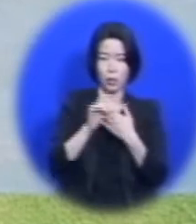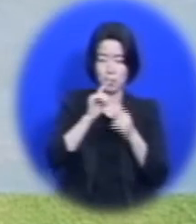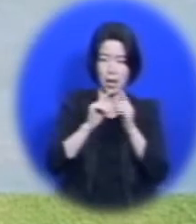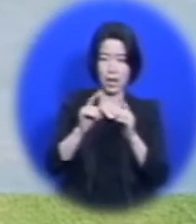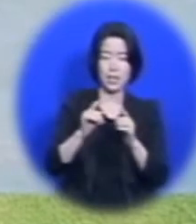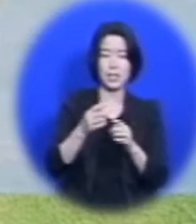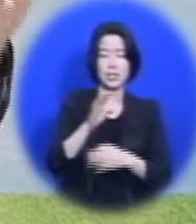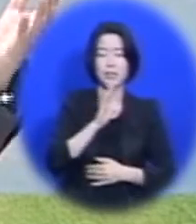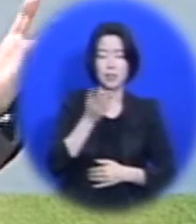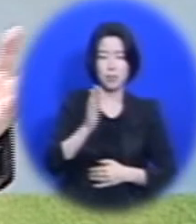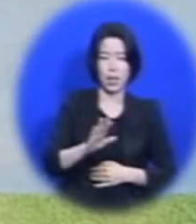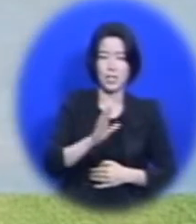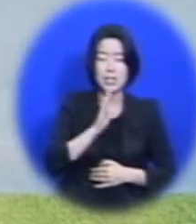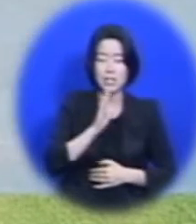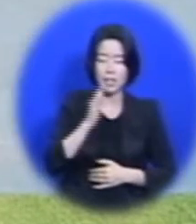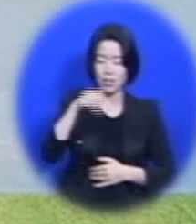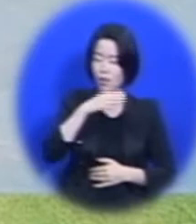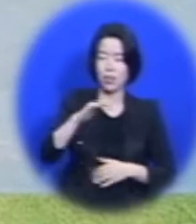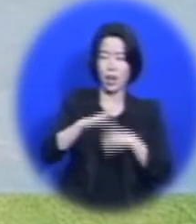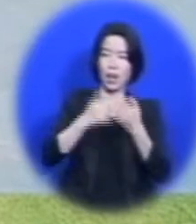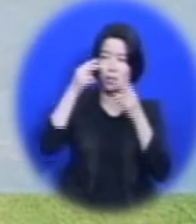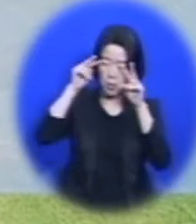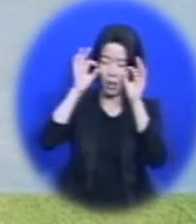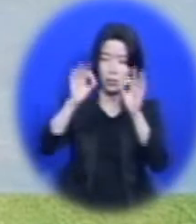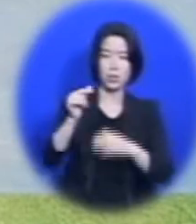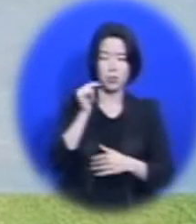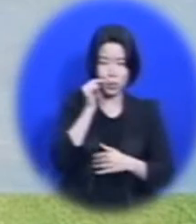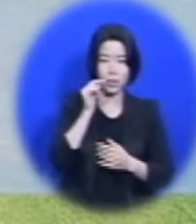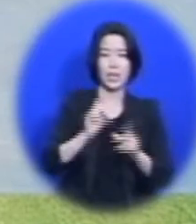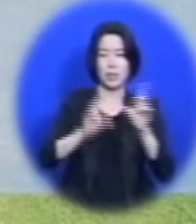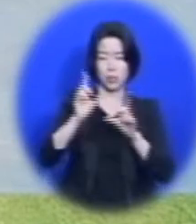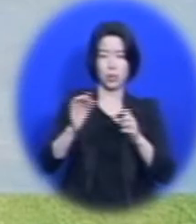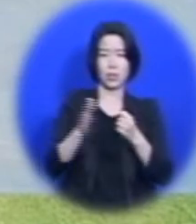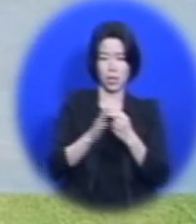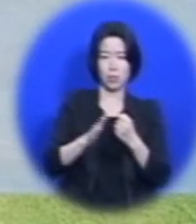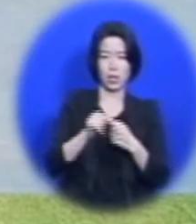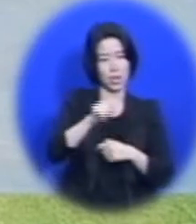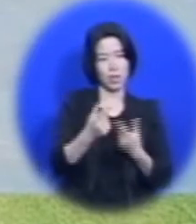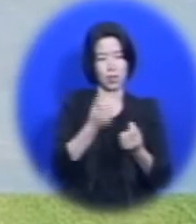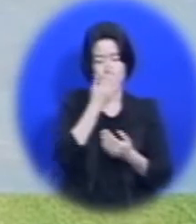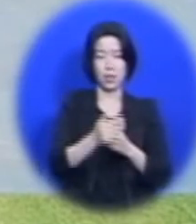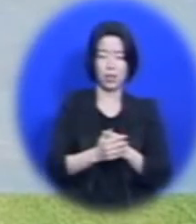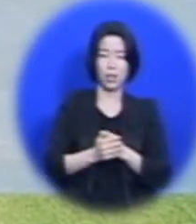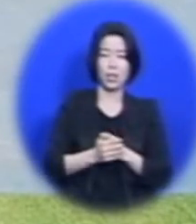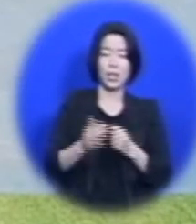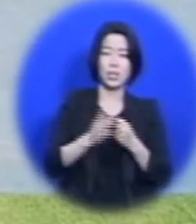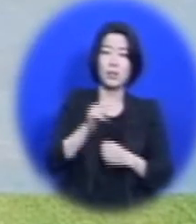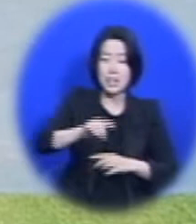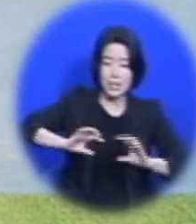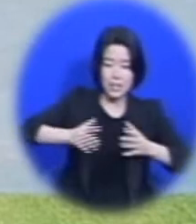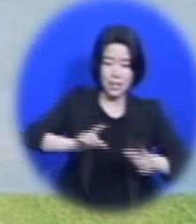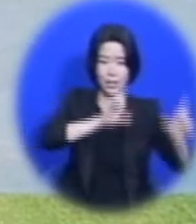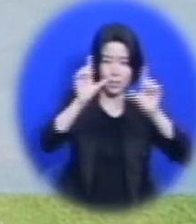실제로는 전혀 하나님을 바라보지 못하는 상태에 있기 때문에 그렇게 된다는 겁니다. 그러므로 우리가 이 세상에 사는